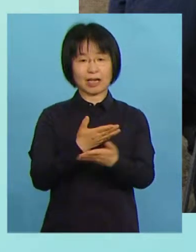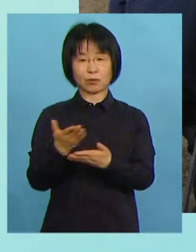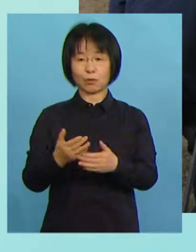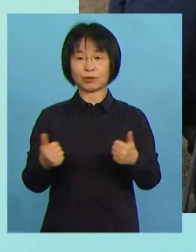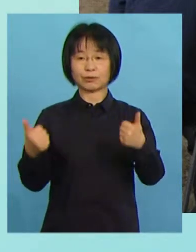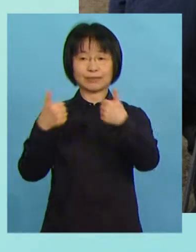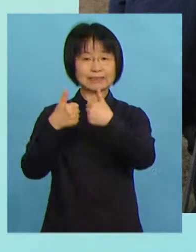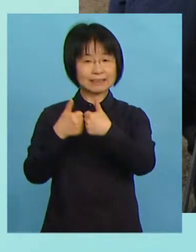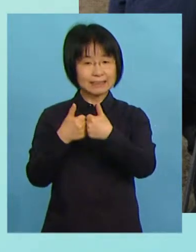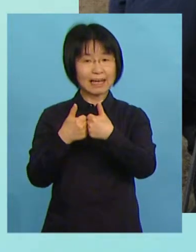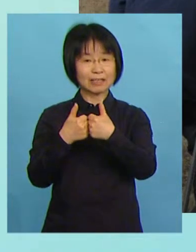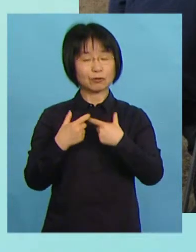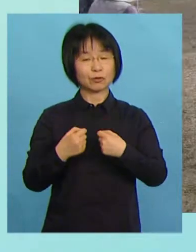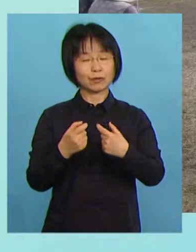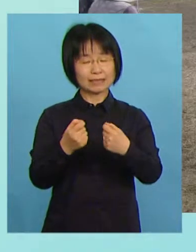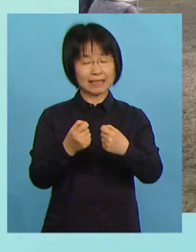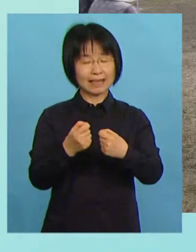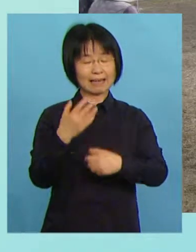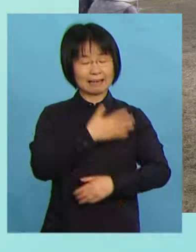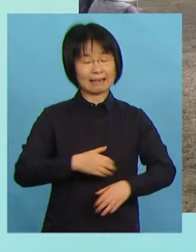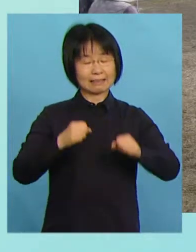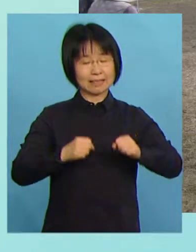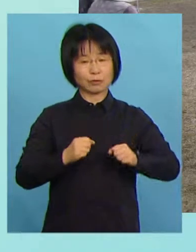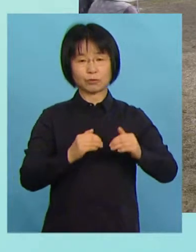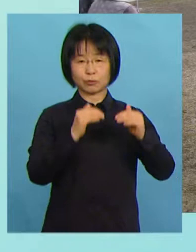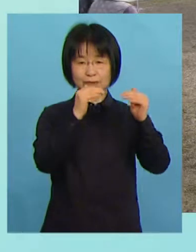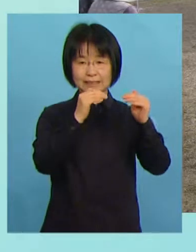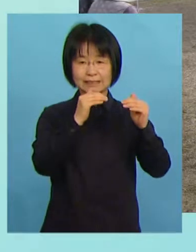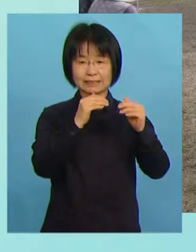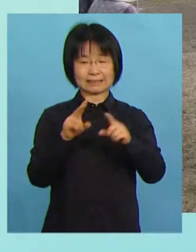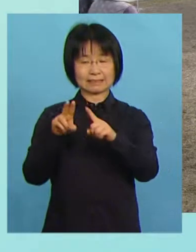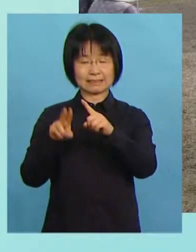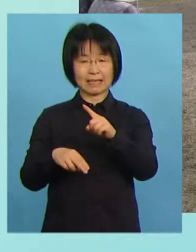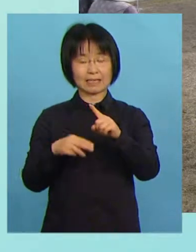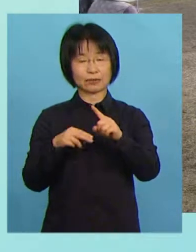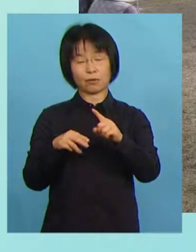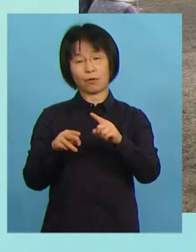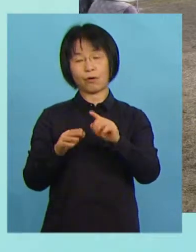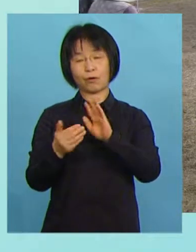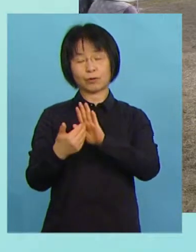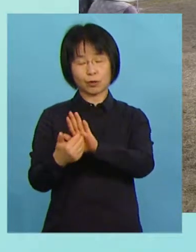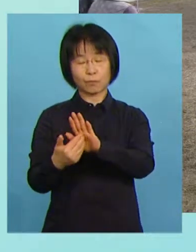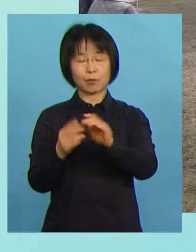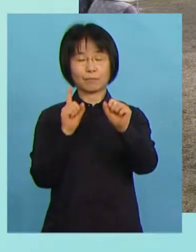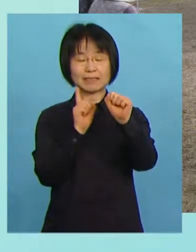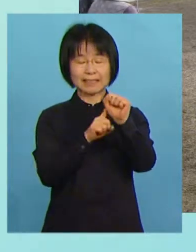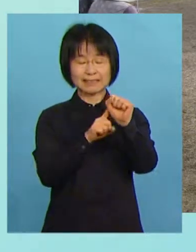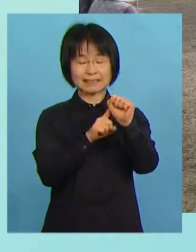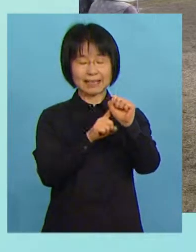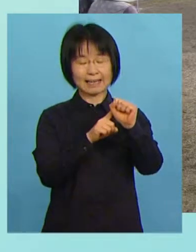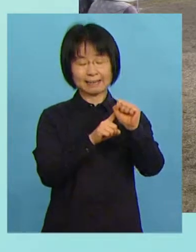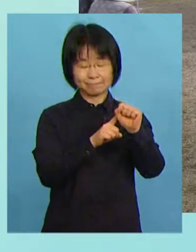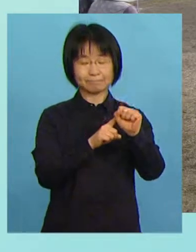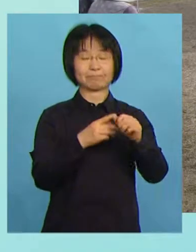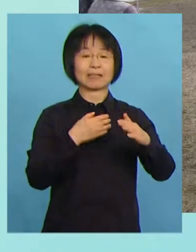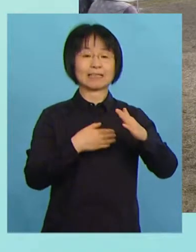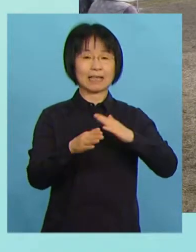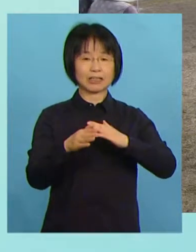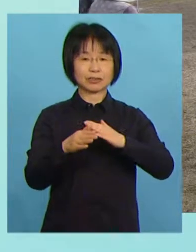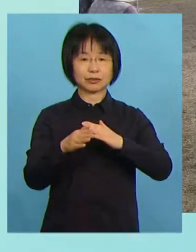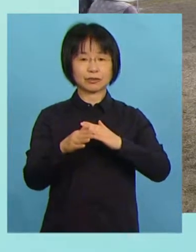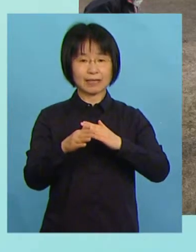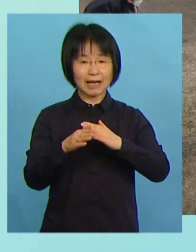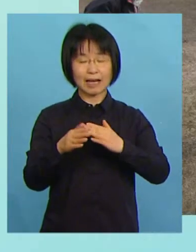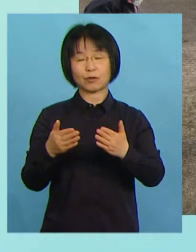して高齢者の健康増進、介護予防を目指し、外出や身近な人と出会う機会を増やすこと